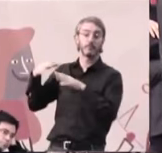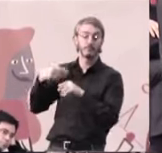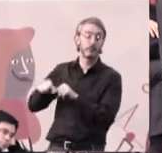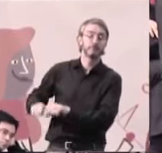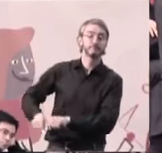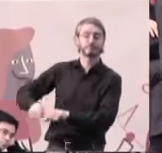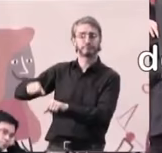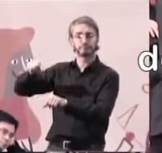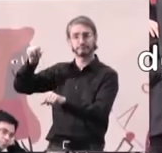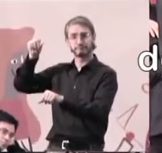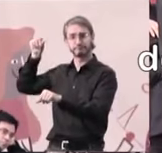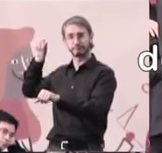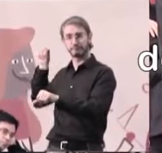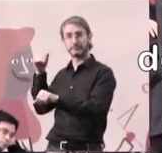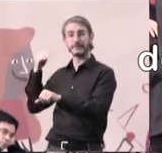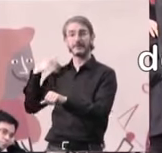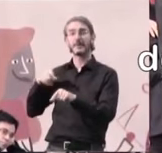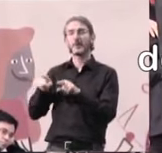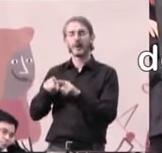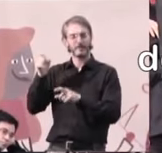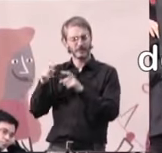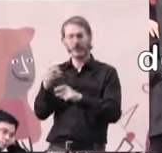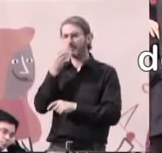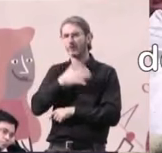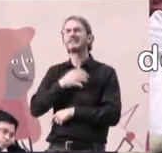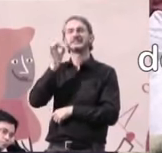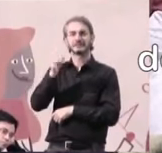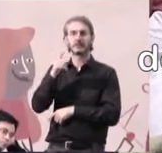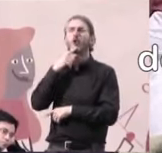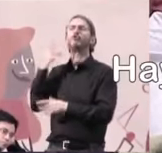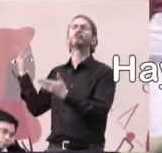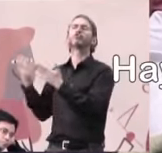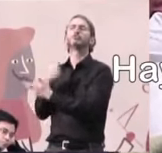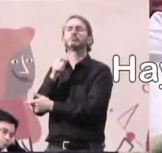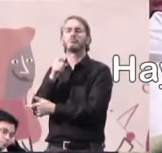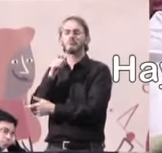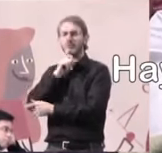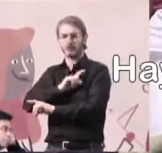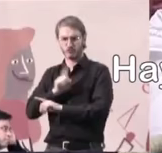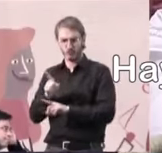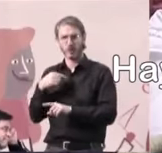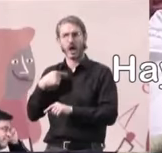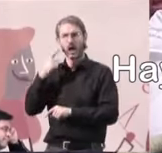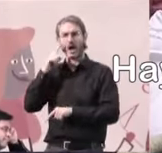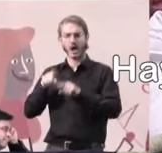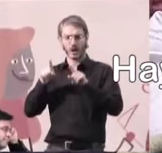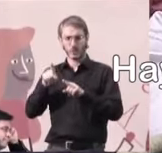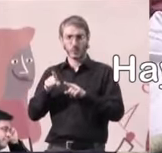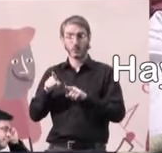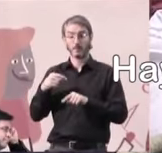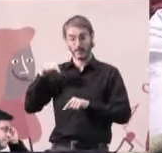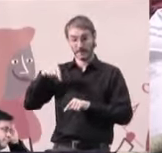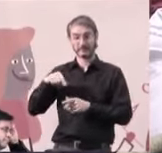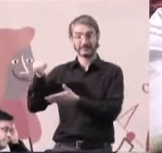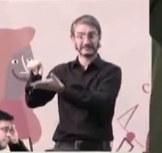recorregut, on segur que hi ha moltíssima gent honesta, no hem de fer demagògia, hi ha moltíssima gent honesta i n'hem coneguda molta, també en